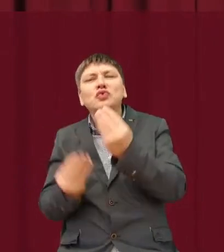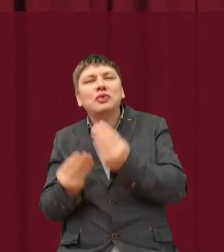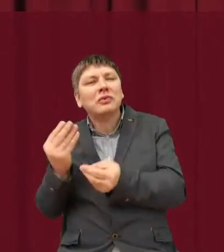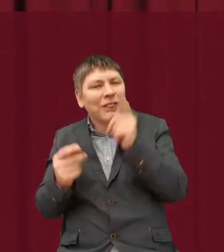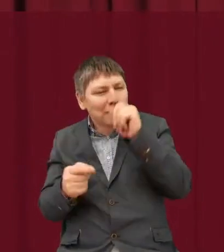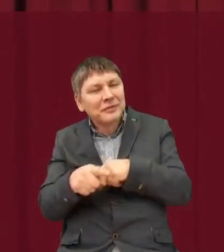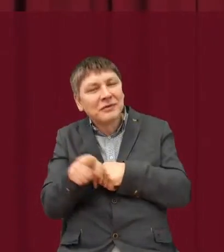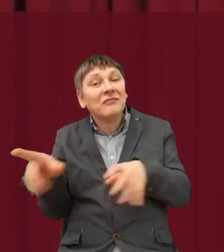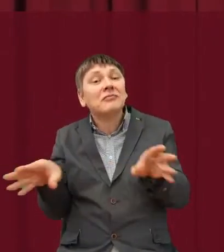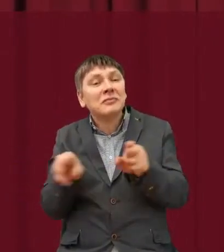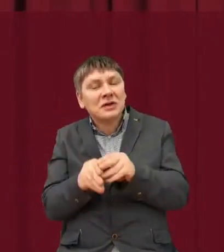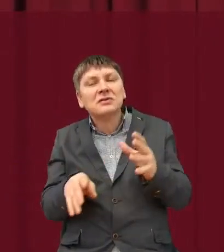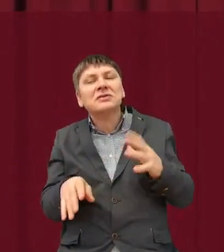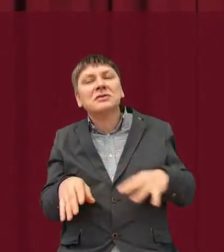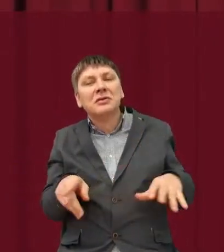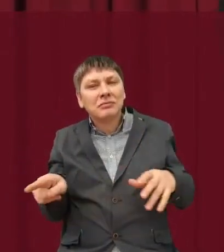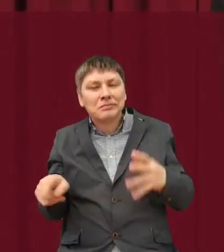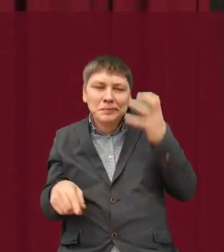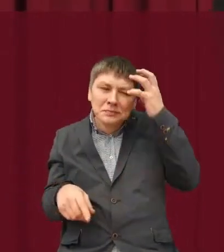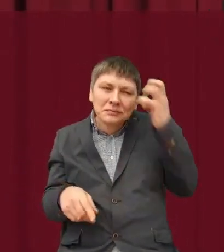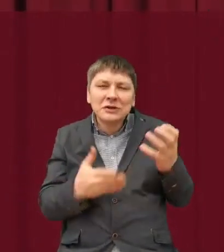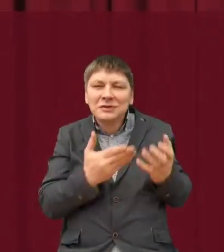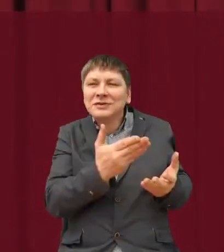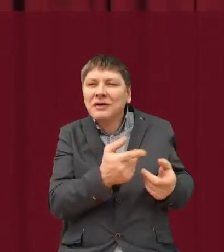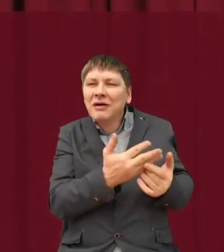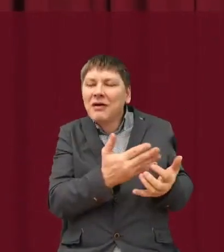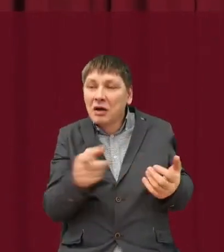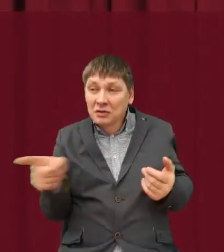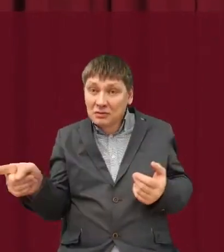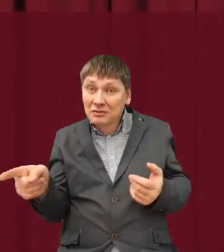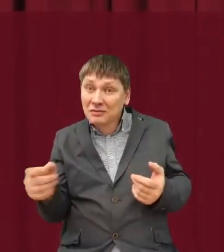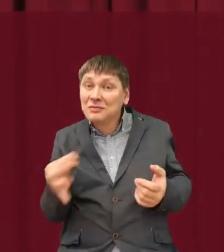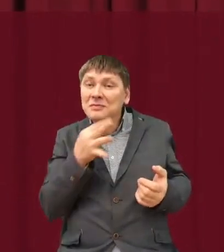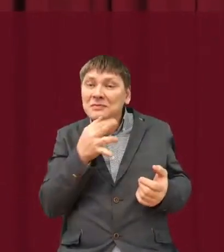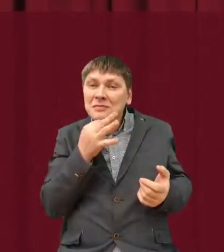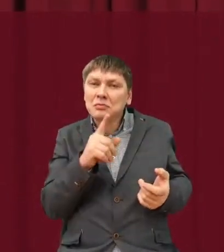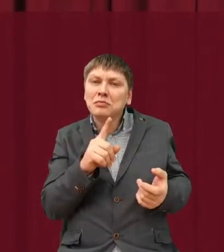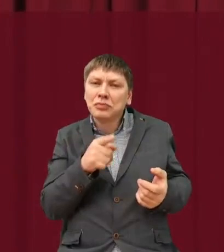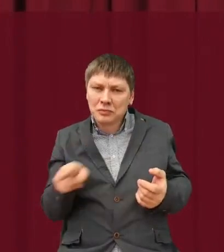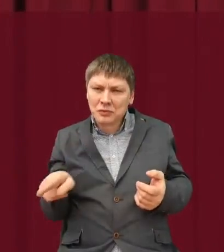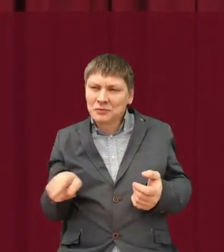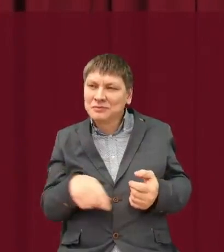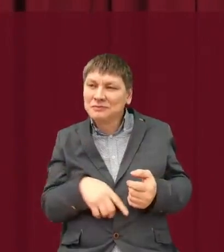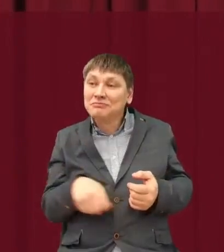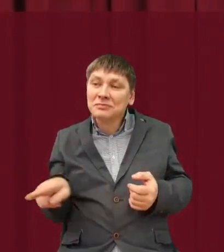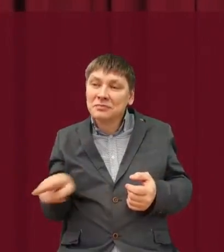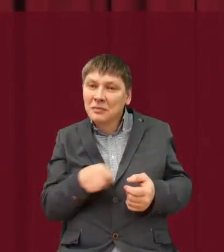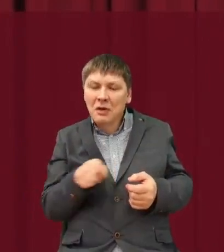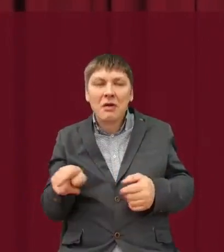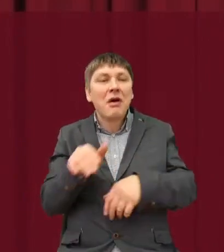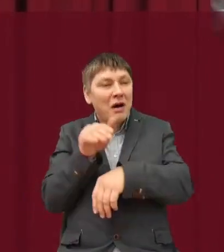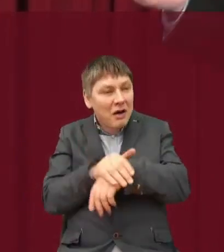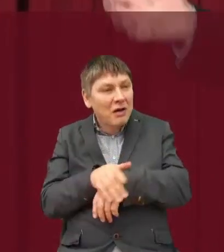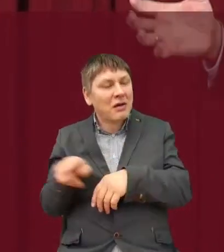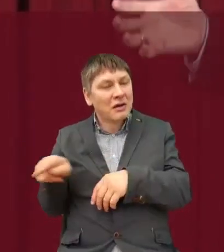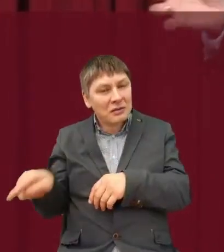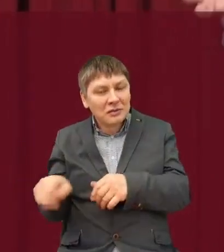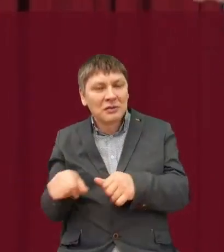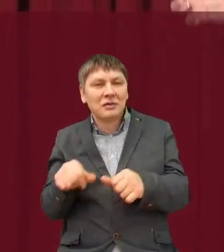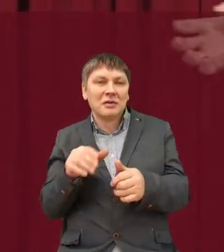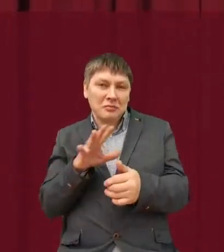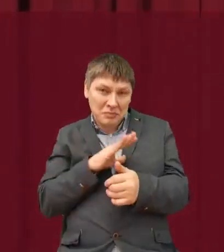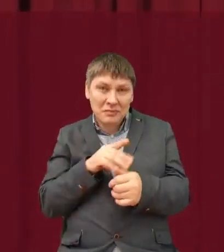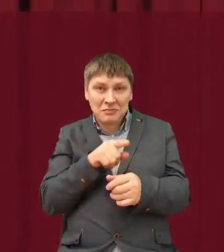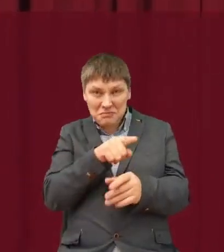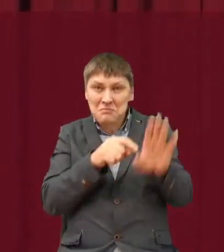которые они говорят все наклонности которые у них есть впоследствии выяснились определенные грехи в которых находились